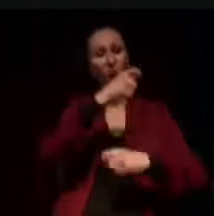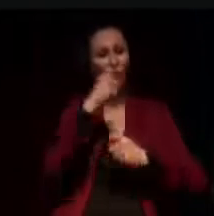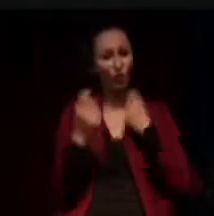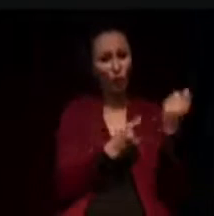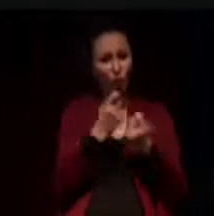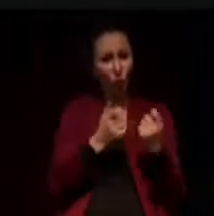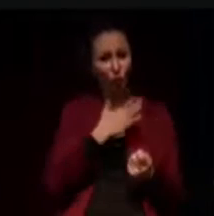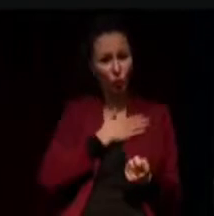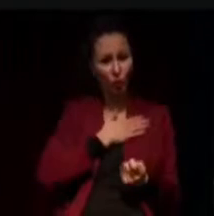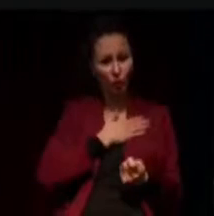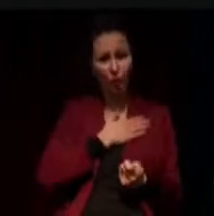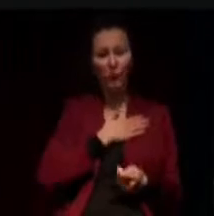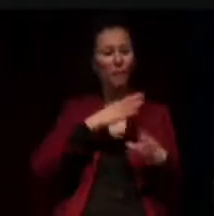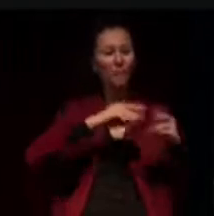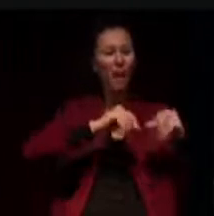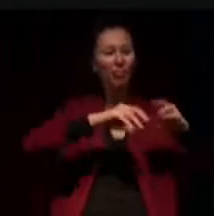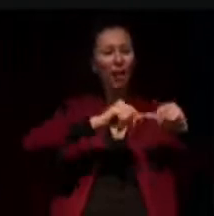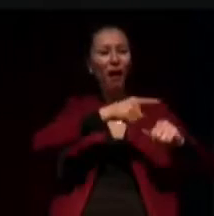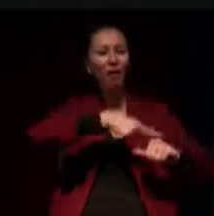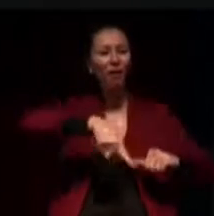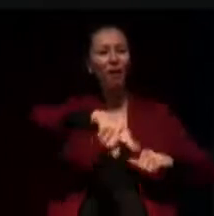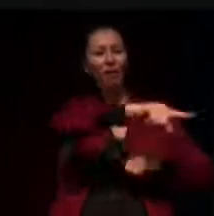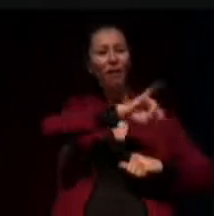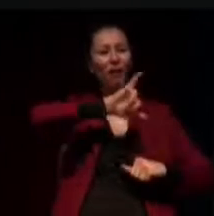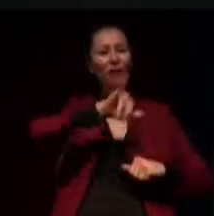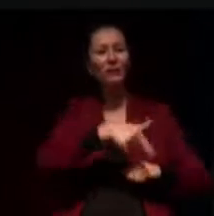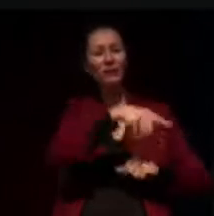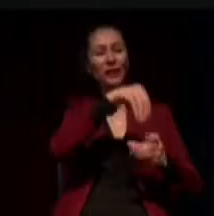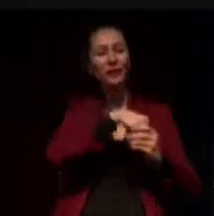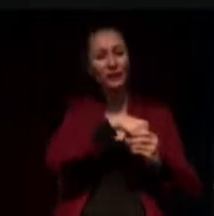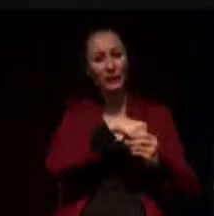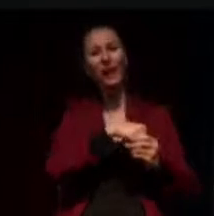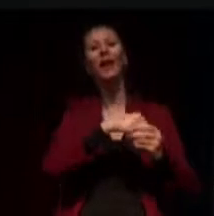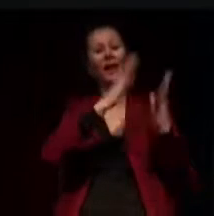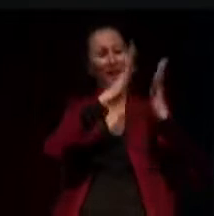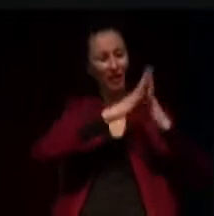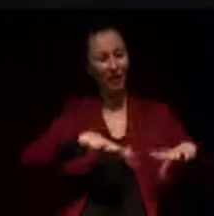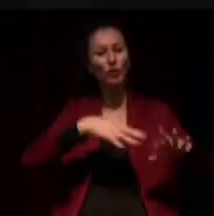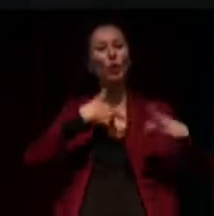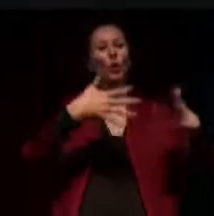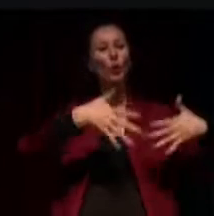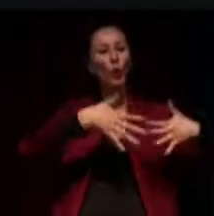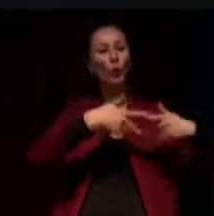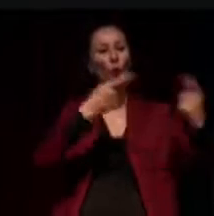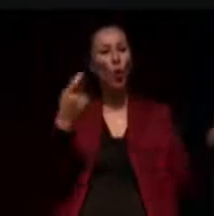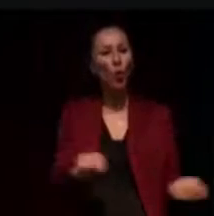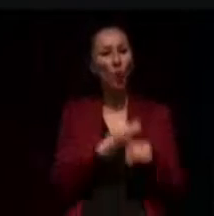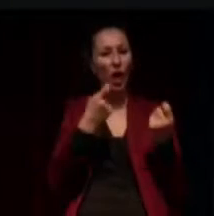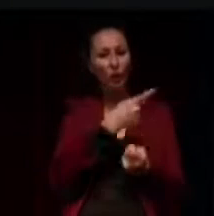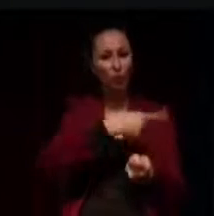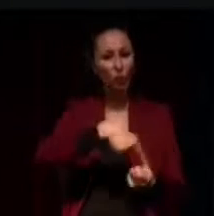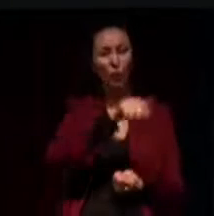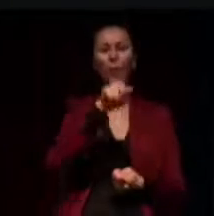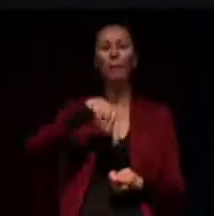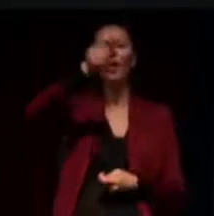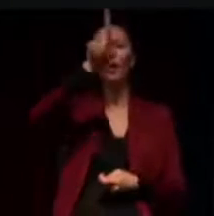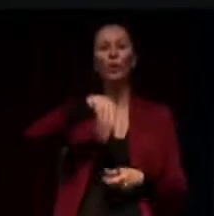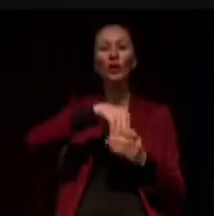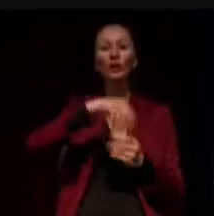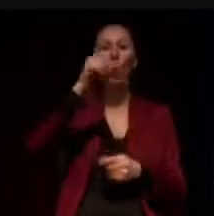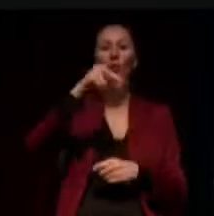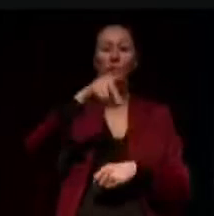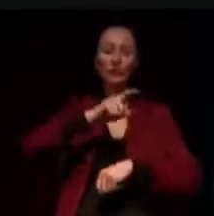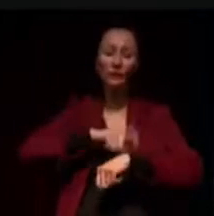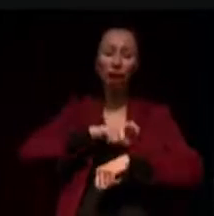çalışıyordum. Bataklıkları, harpten kalma enkaz yığınlarını kurutmaya uğraşıyoruz. Günde 18